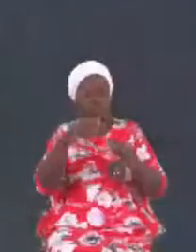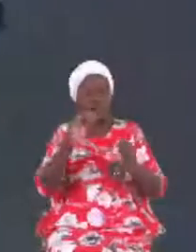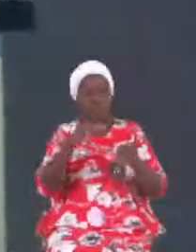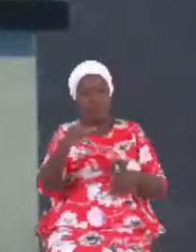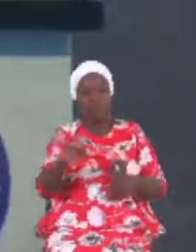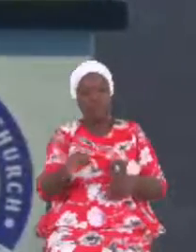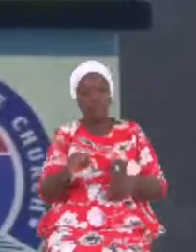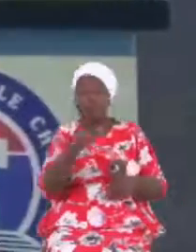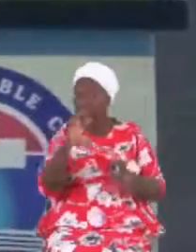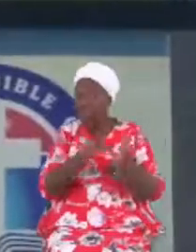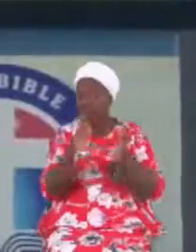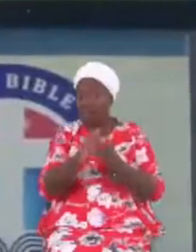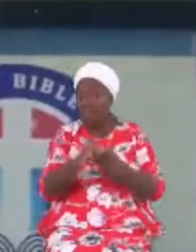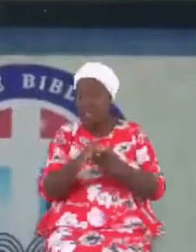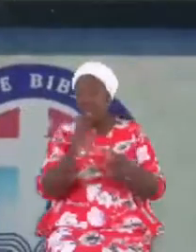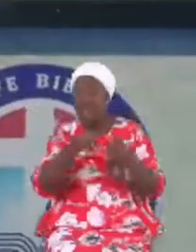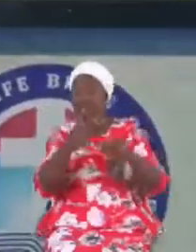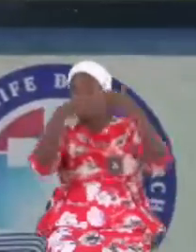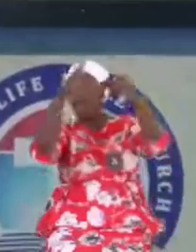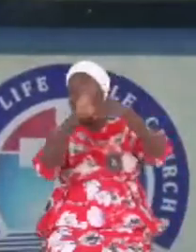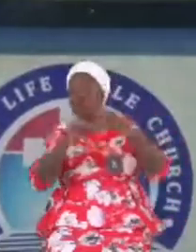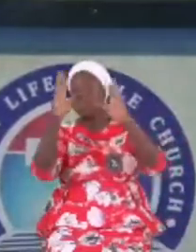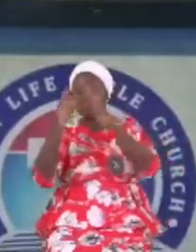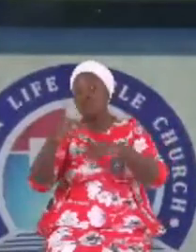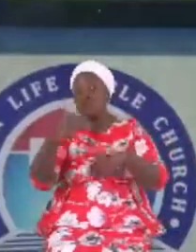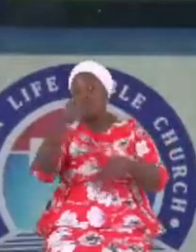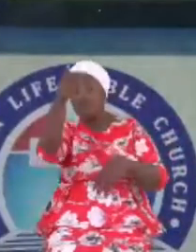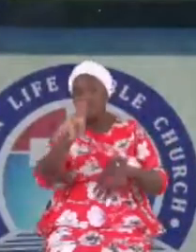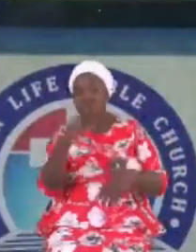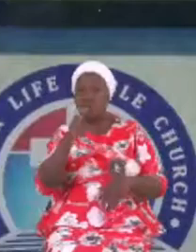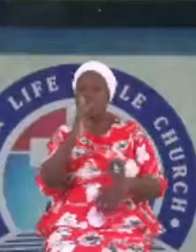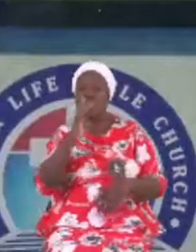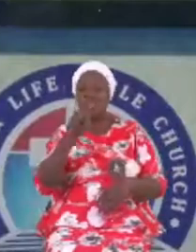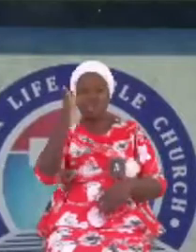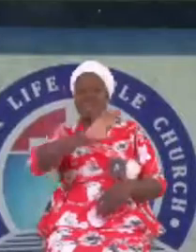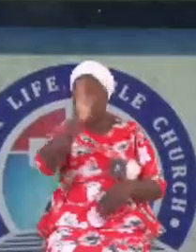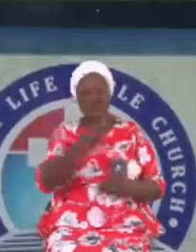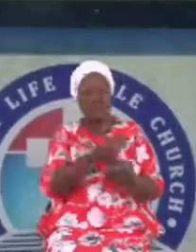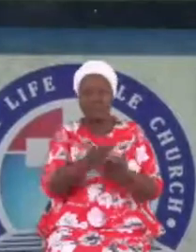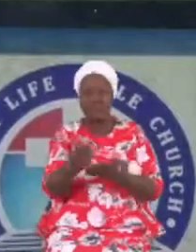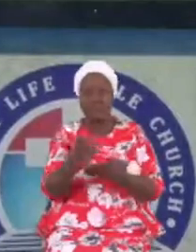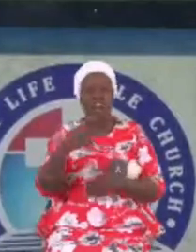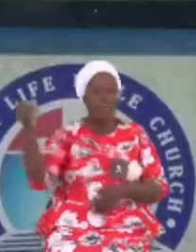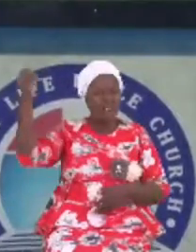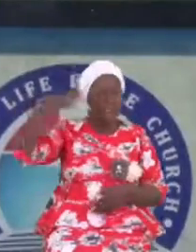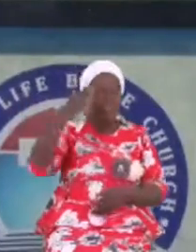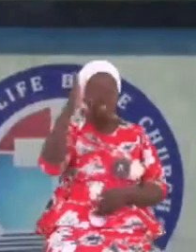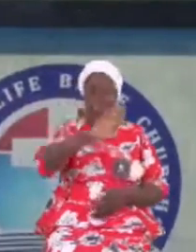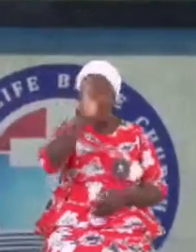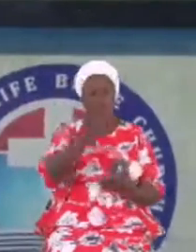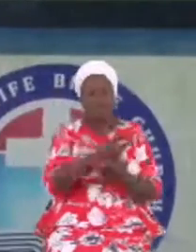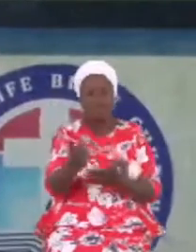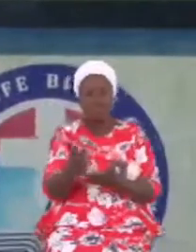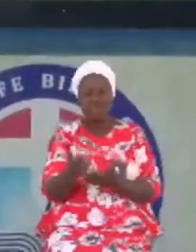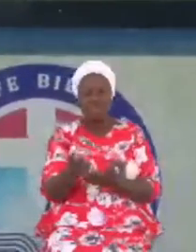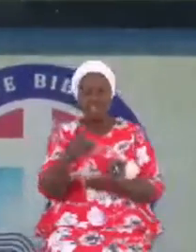Le ciel est la ville de Dieu. L'eau là-bas ne va jamais finir. La lumière là-bas, il n'y aura pas